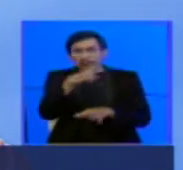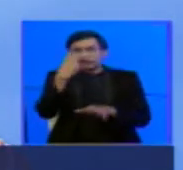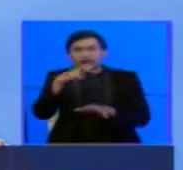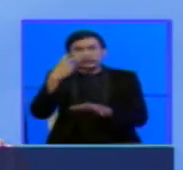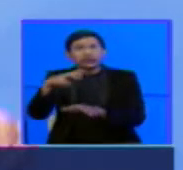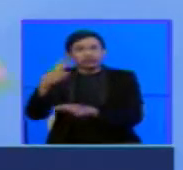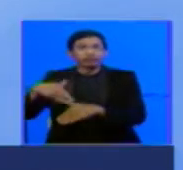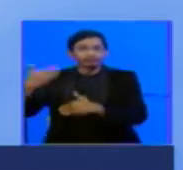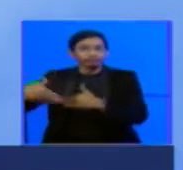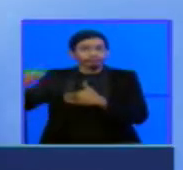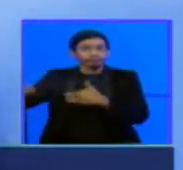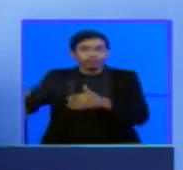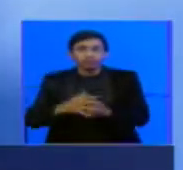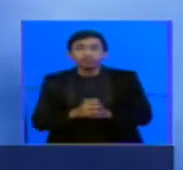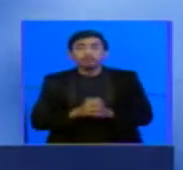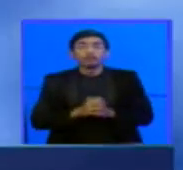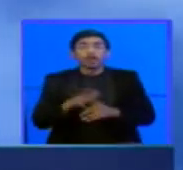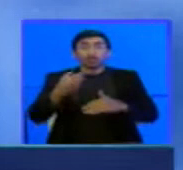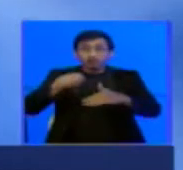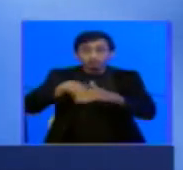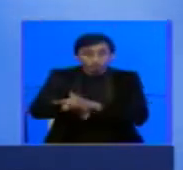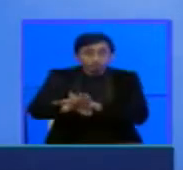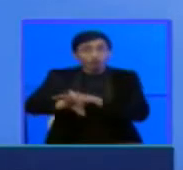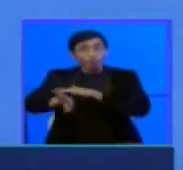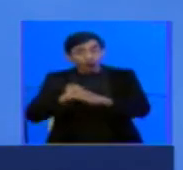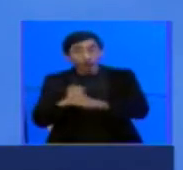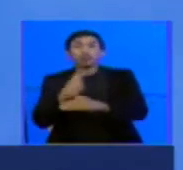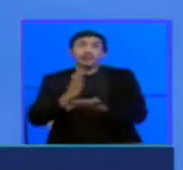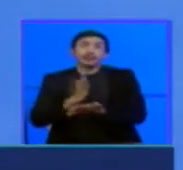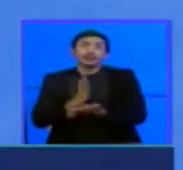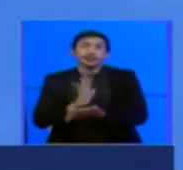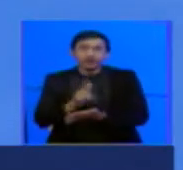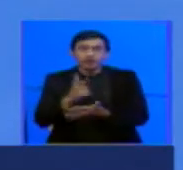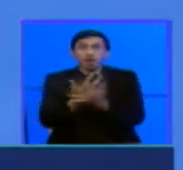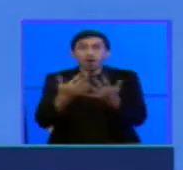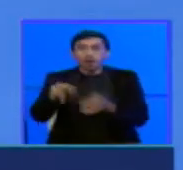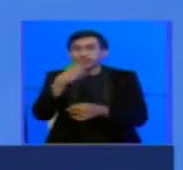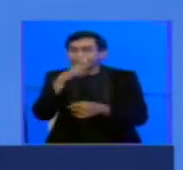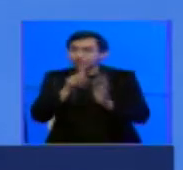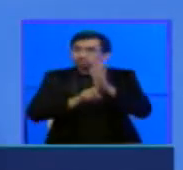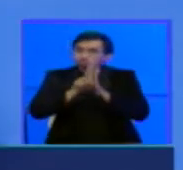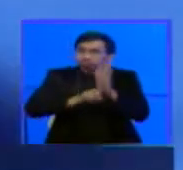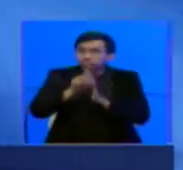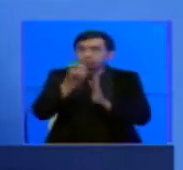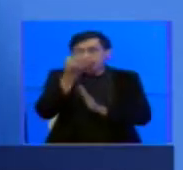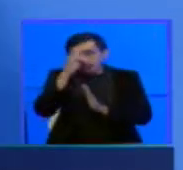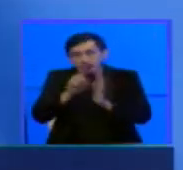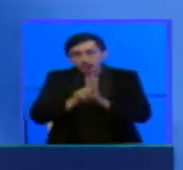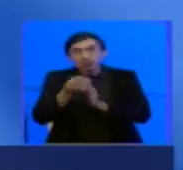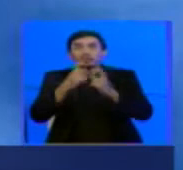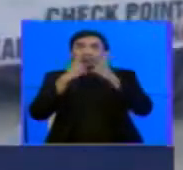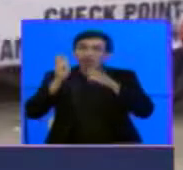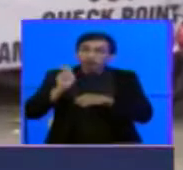permukiman akses keluar-masuk dibatasi seluruh warga diperiksa suhu tubuhnya dan diwajibkan mengenakan masker pengendara